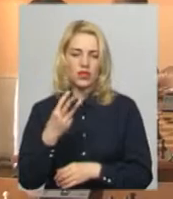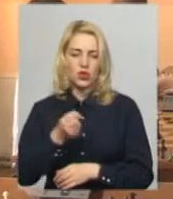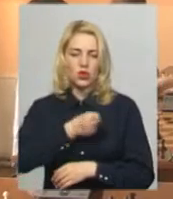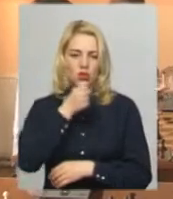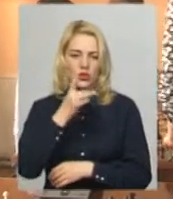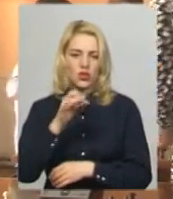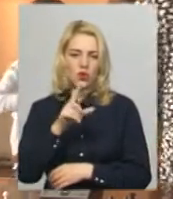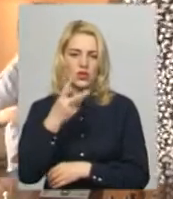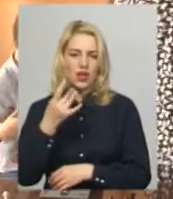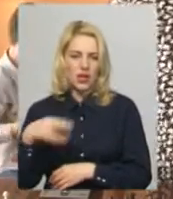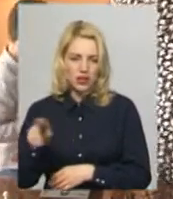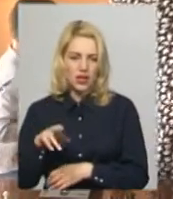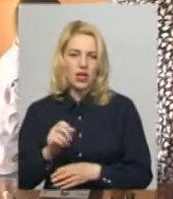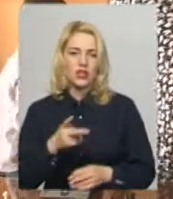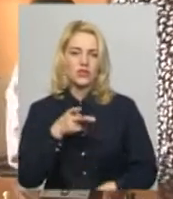І